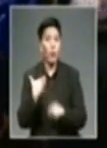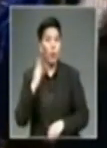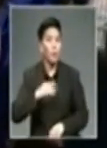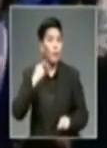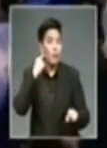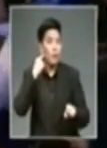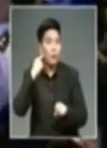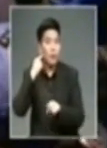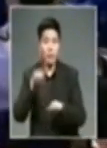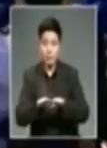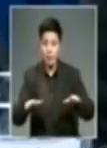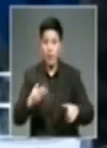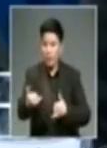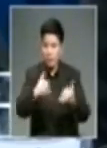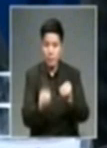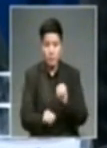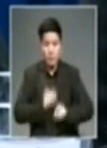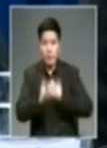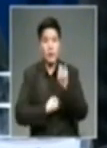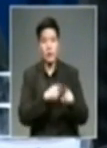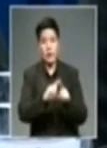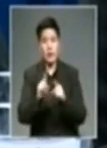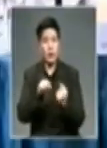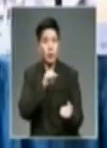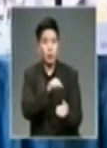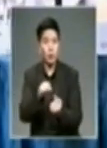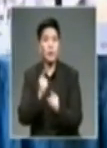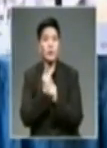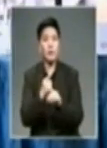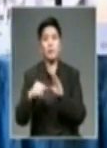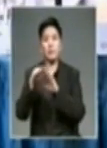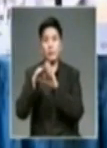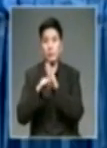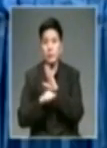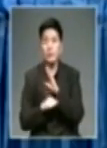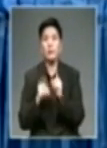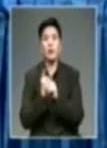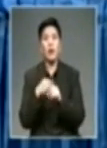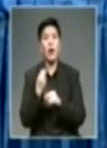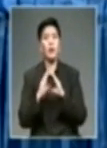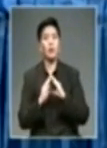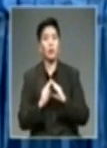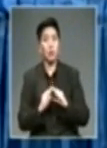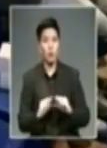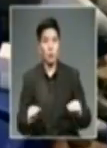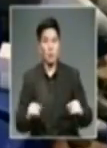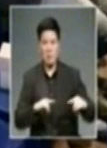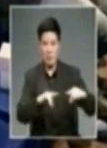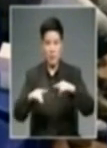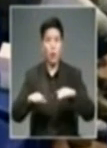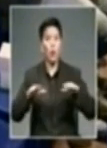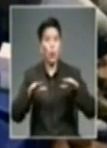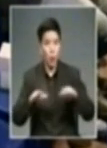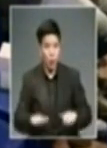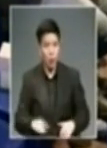ความคิดเห็นอื่นๆในหรือในช่องทางที่เหมาะสมให้เป็นไปตามกระบวนการทั้งนี้เพื่อจะสร้างความสุขสงบลดความขัดแย้งโดยเฉพ